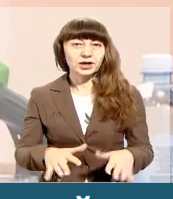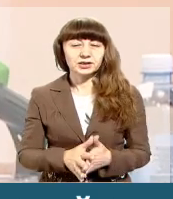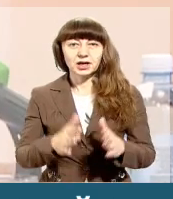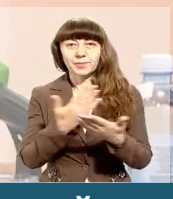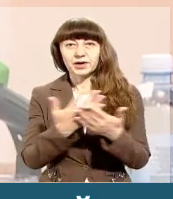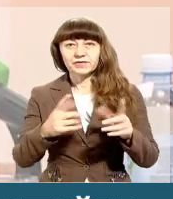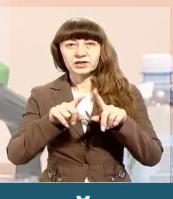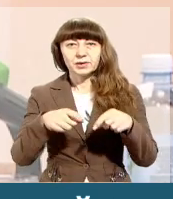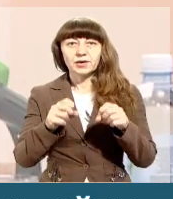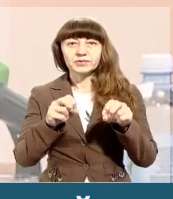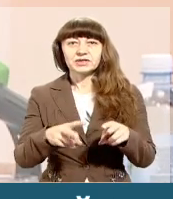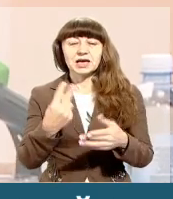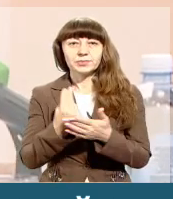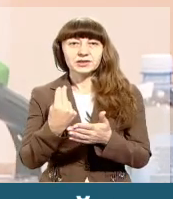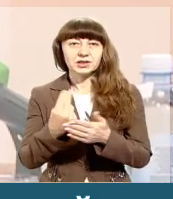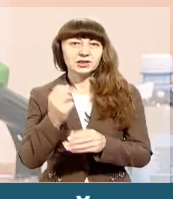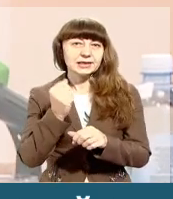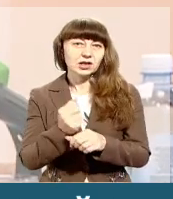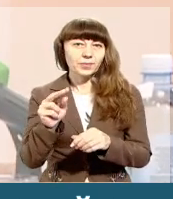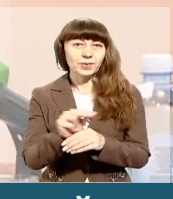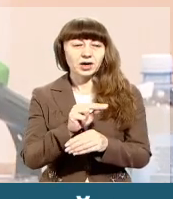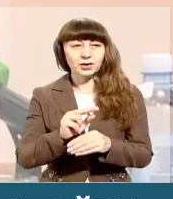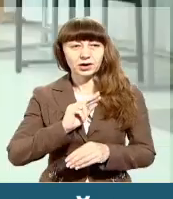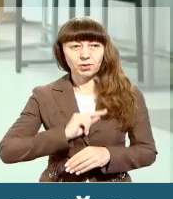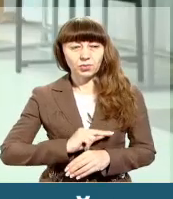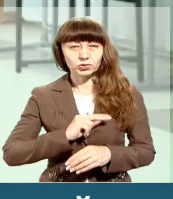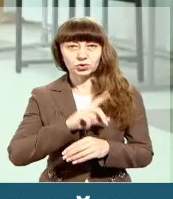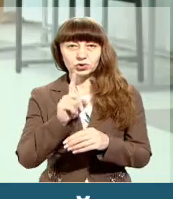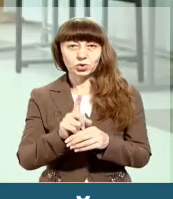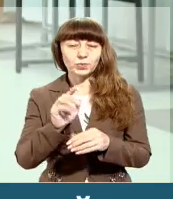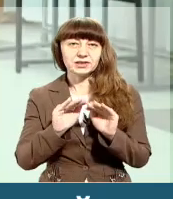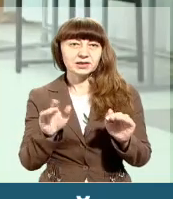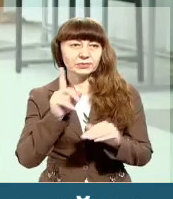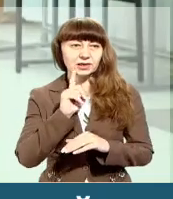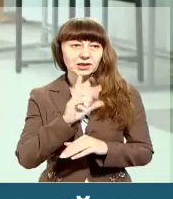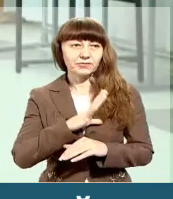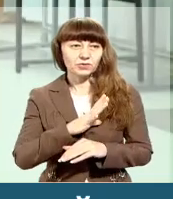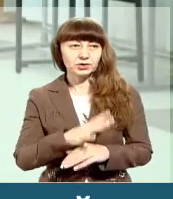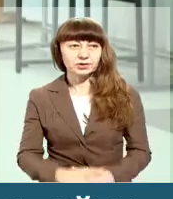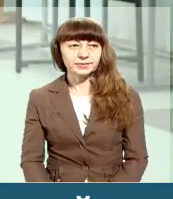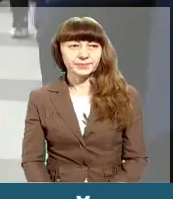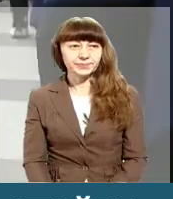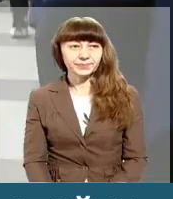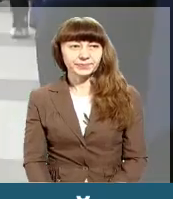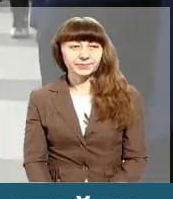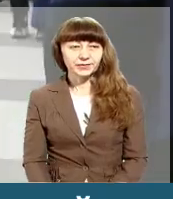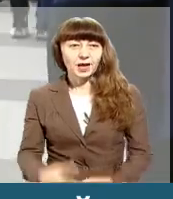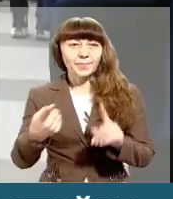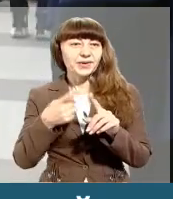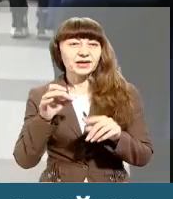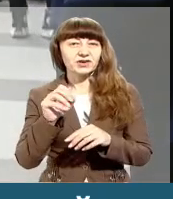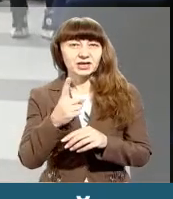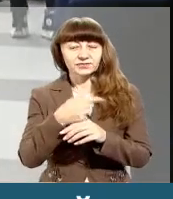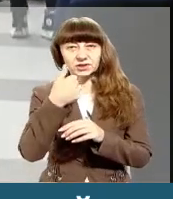жұмыстар атқарамыз. Себебі балаларға барлығы жайлы болғаны дұрыс. Биыл алғаш рет қалада 3800 бала мектеп партасына отырады